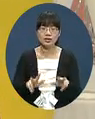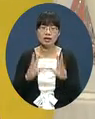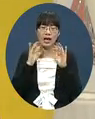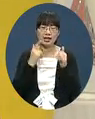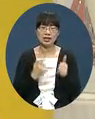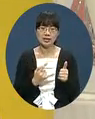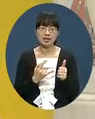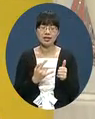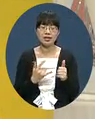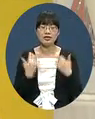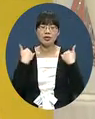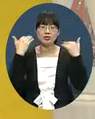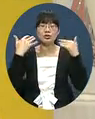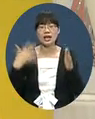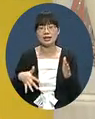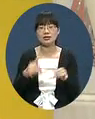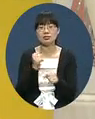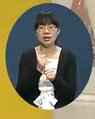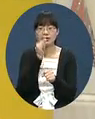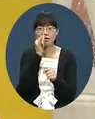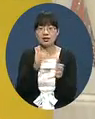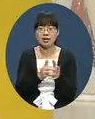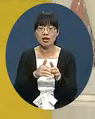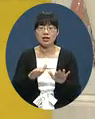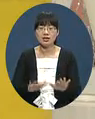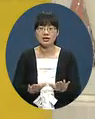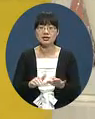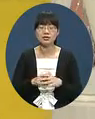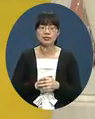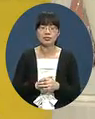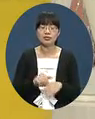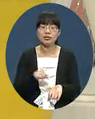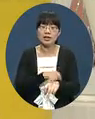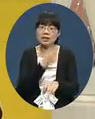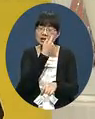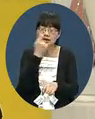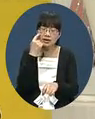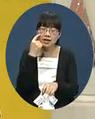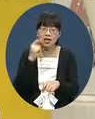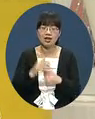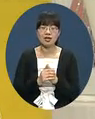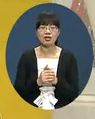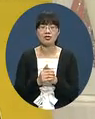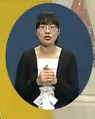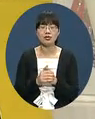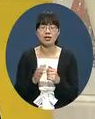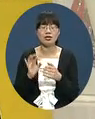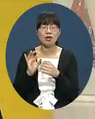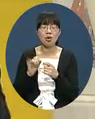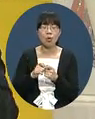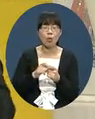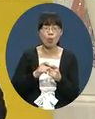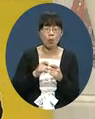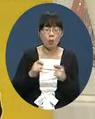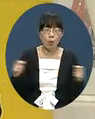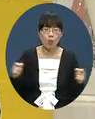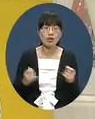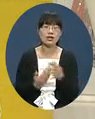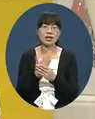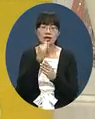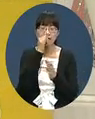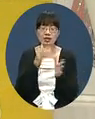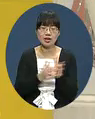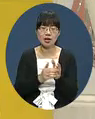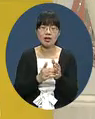좀 더 미성숙하게 만들 수가 있습니다. 이 증상의 하나의 특징이 아까 만성적으로 이루어진다 말씀드렸잖아요. 만성적인